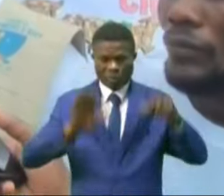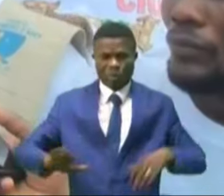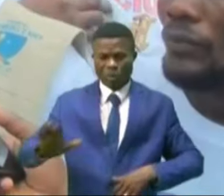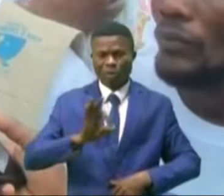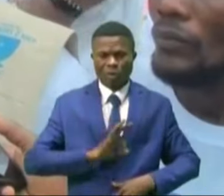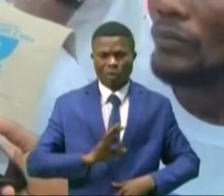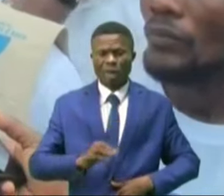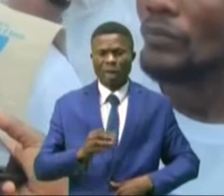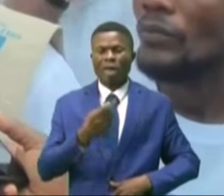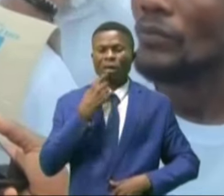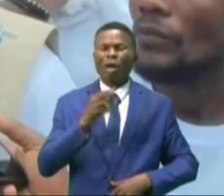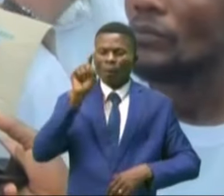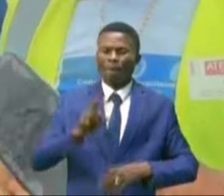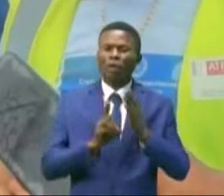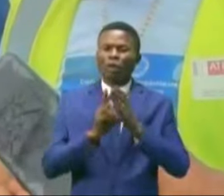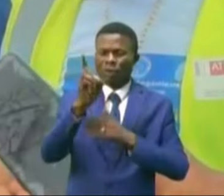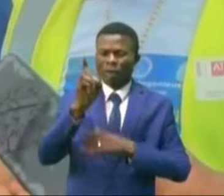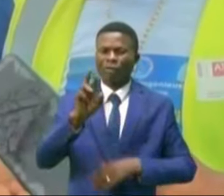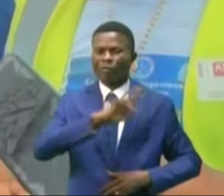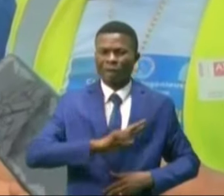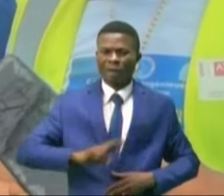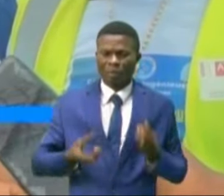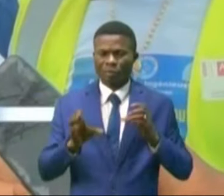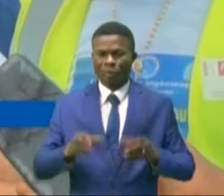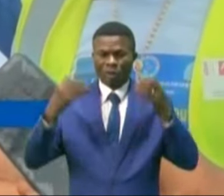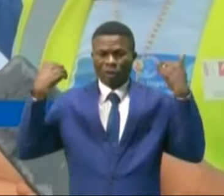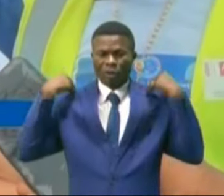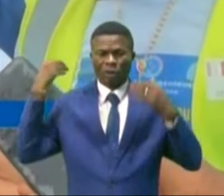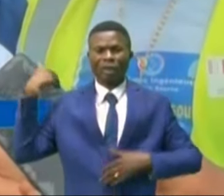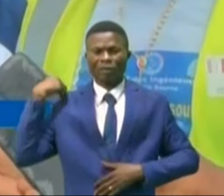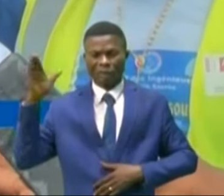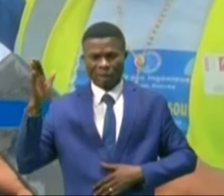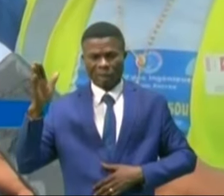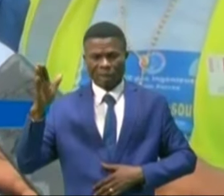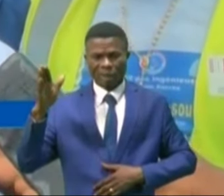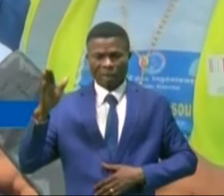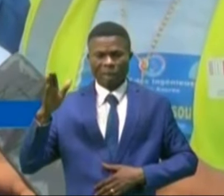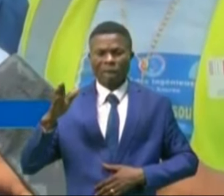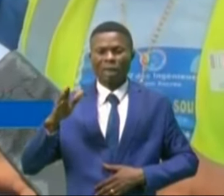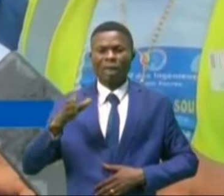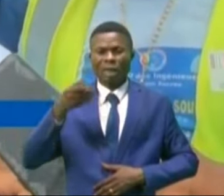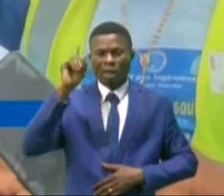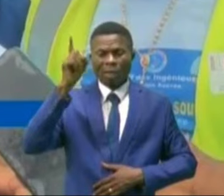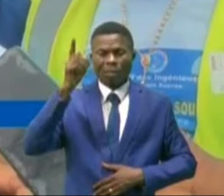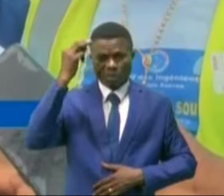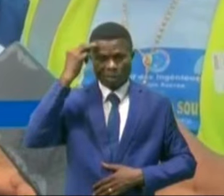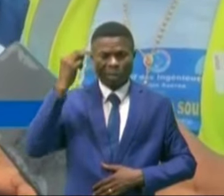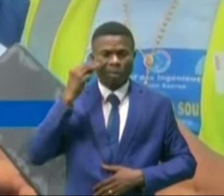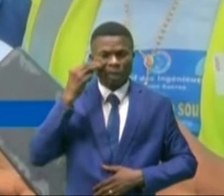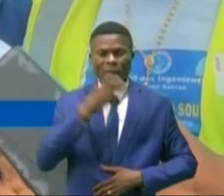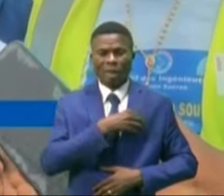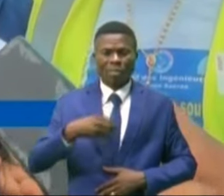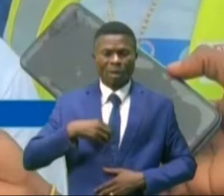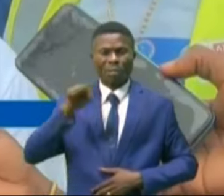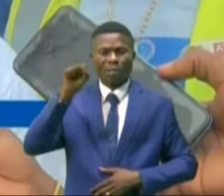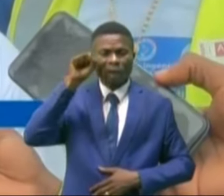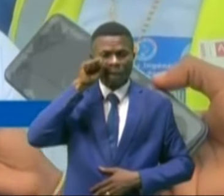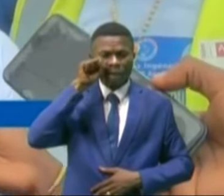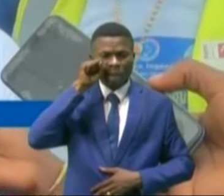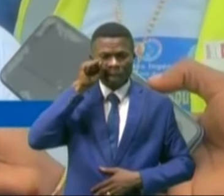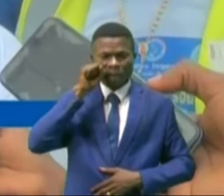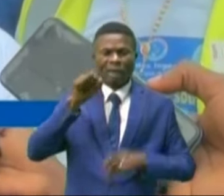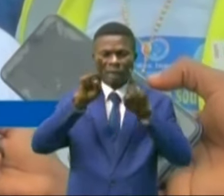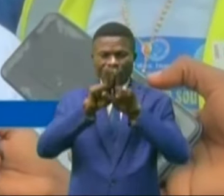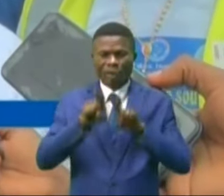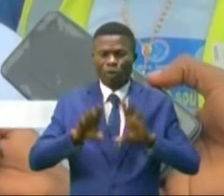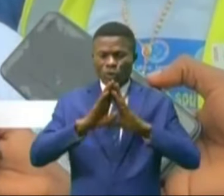voulons soulever la République démocratique du Congo. Le chef de l'État, la toute nouvelle Première ministre, Maman Judith, qui et les